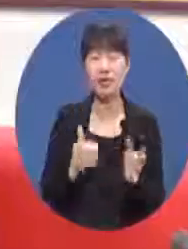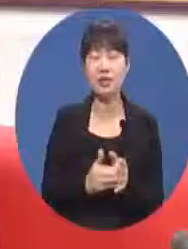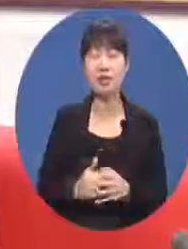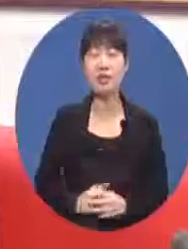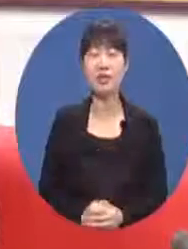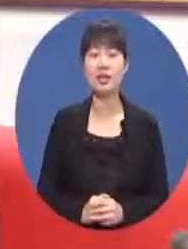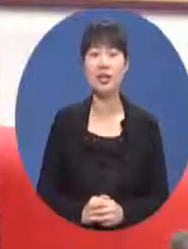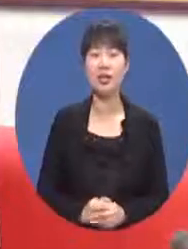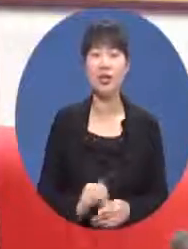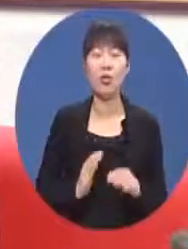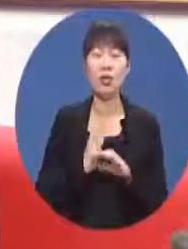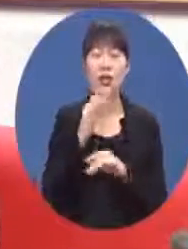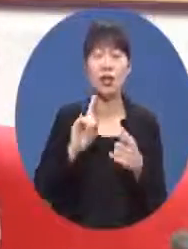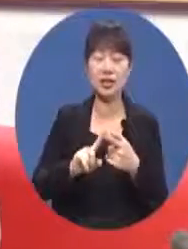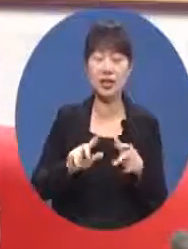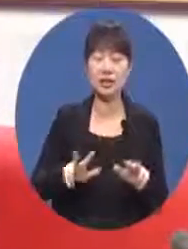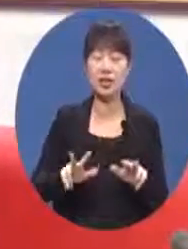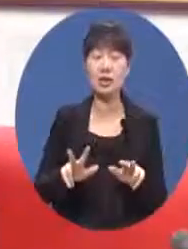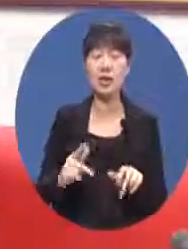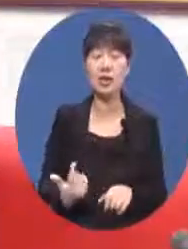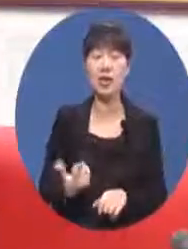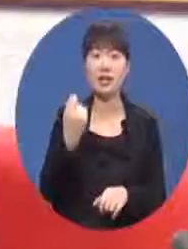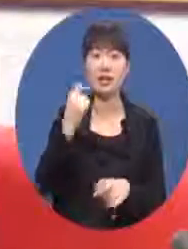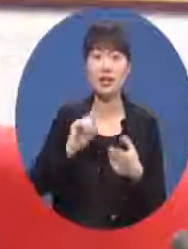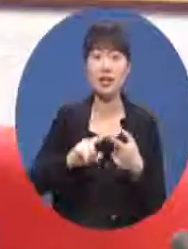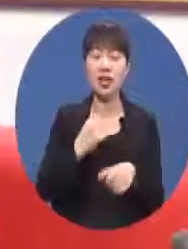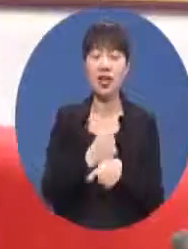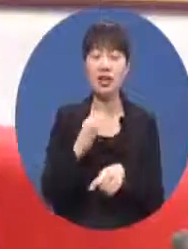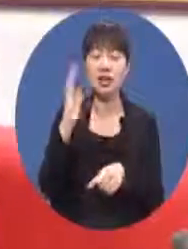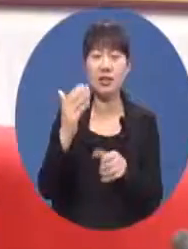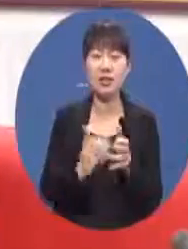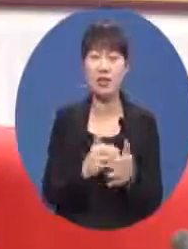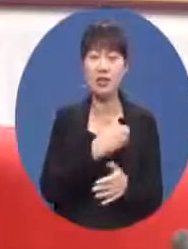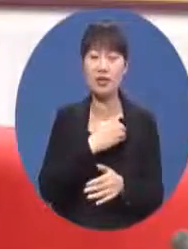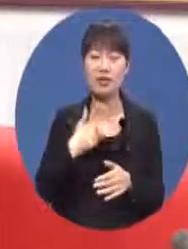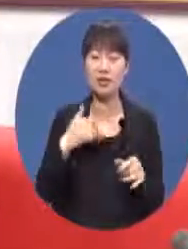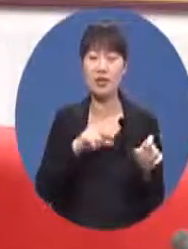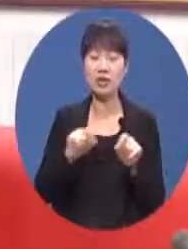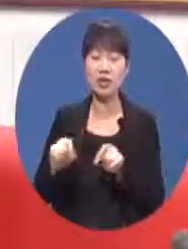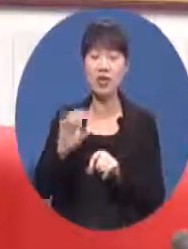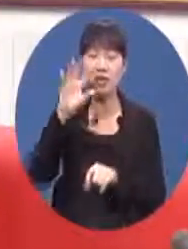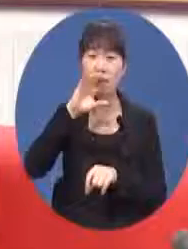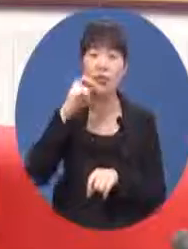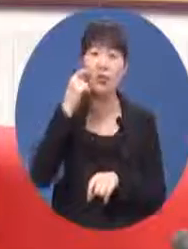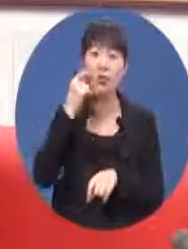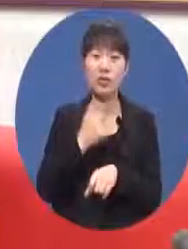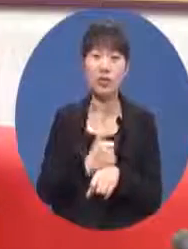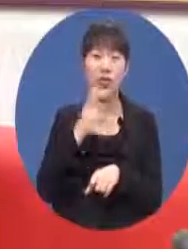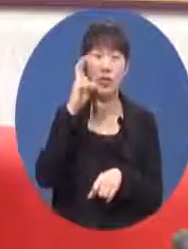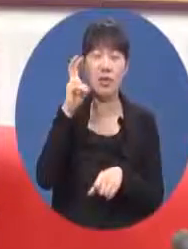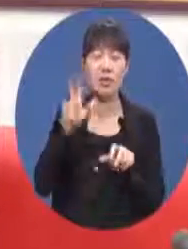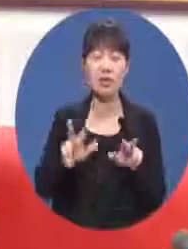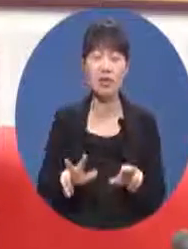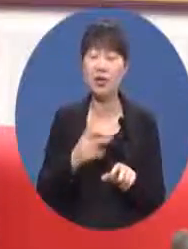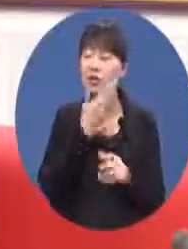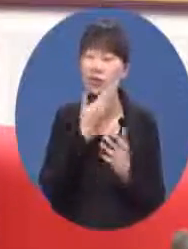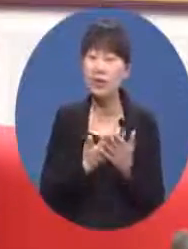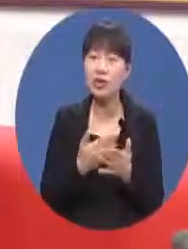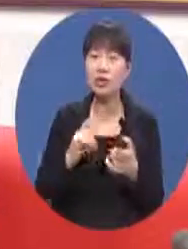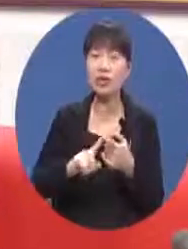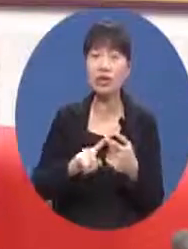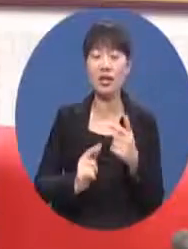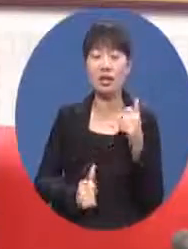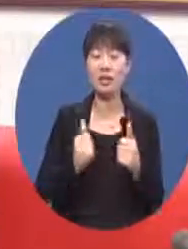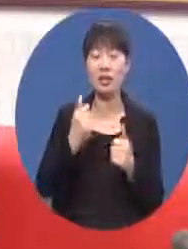과식이나 하는 아이들은 당장 이걸 하게 되잖아요. 그래서 만족 지연에 대한 연습을 자꾸 못하게 되는데요. 이게 얼마나 중요한가를